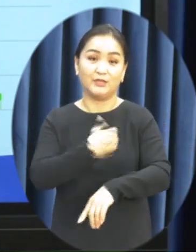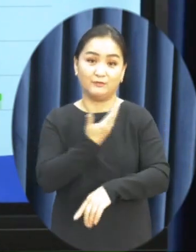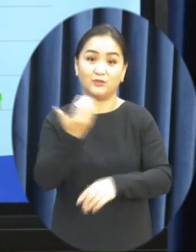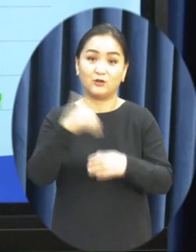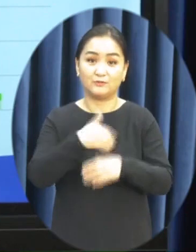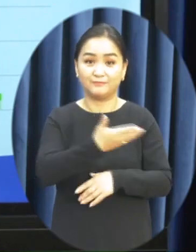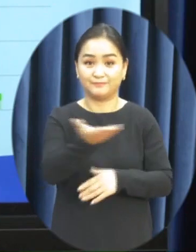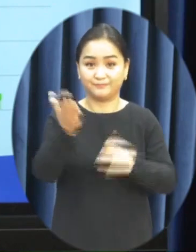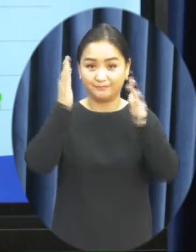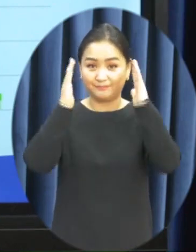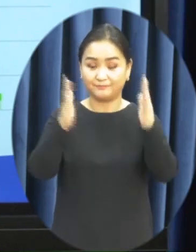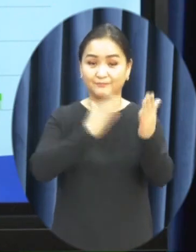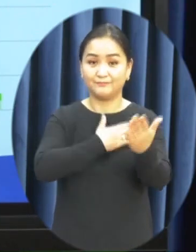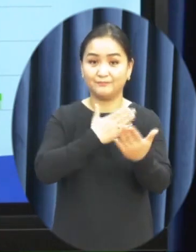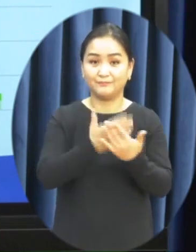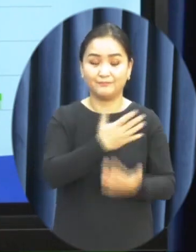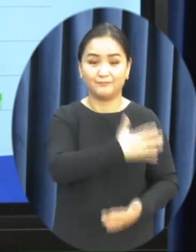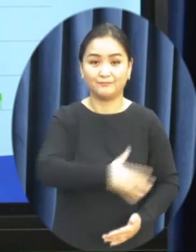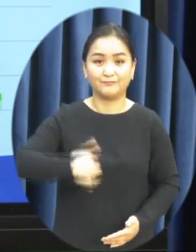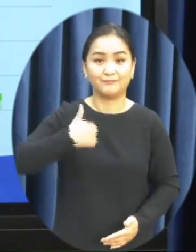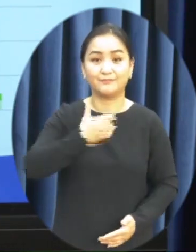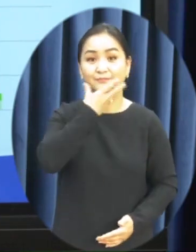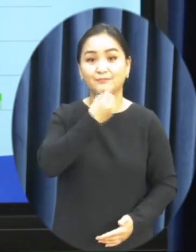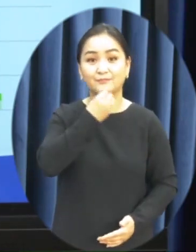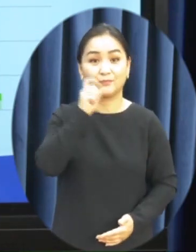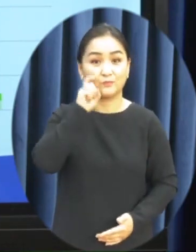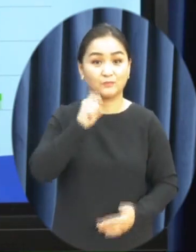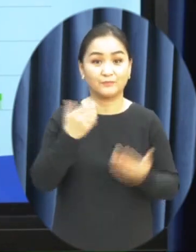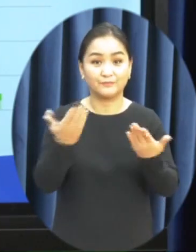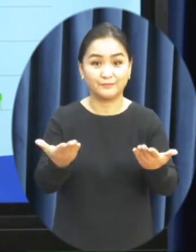གཏུས ར འར